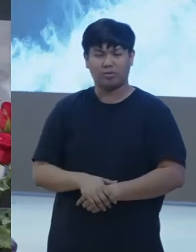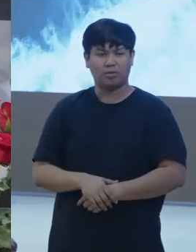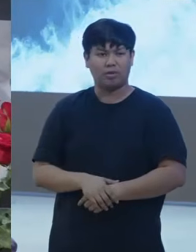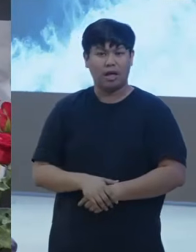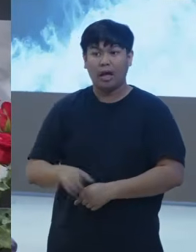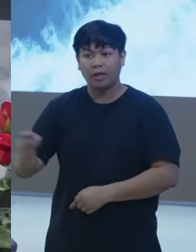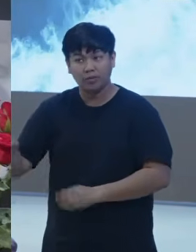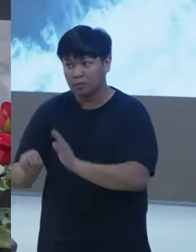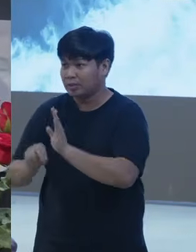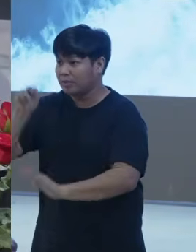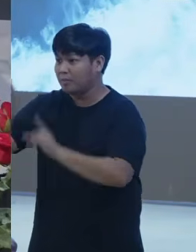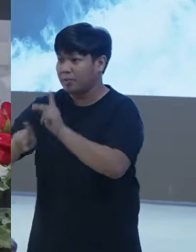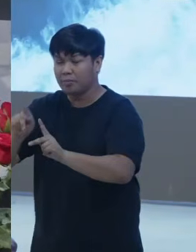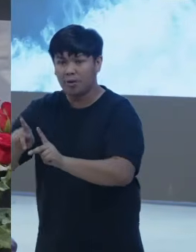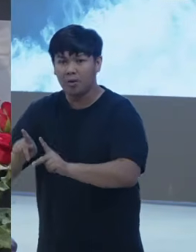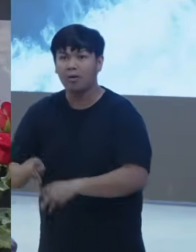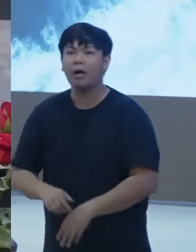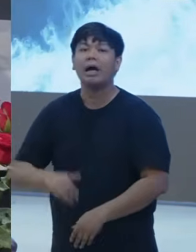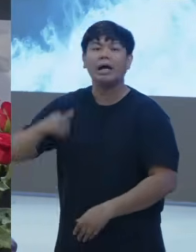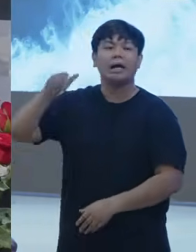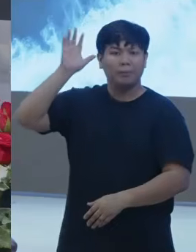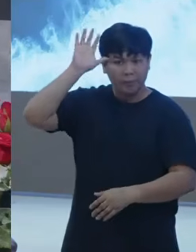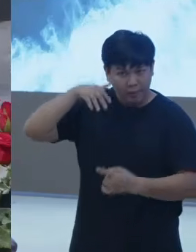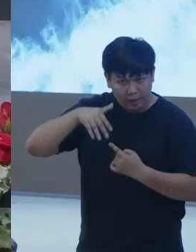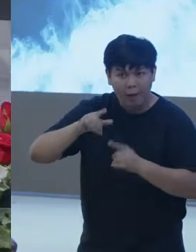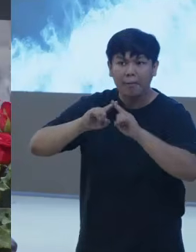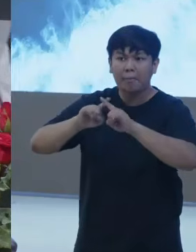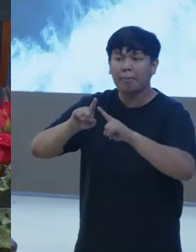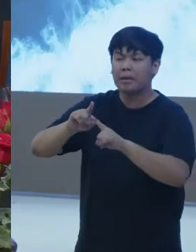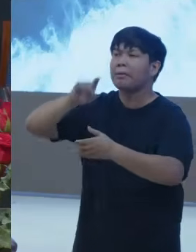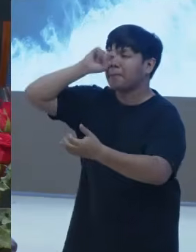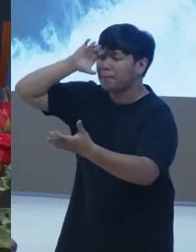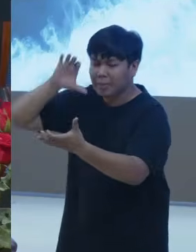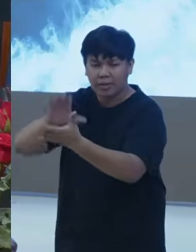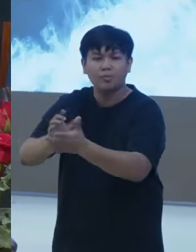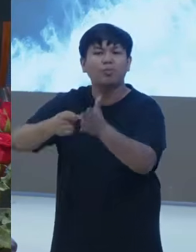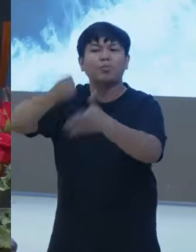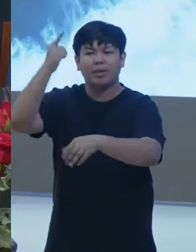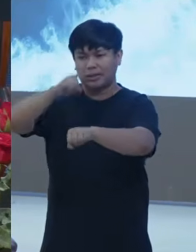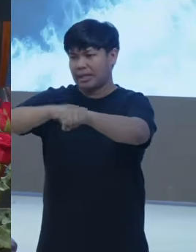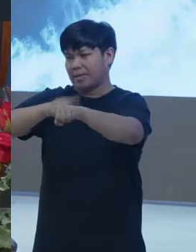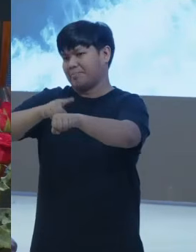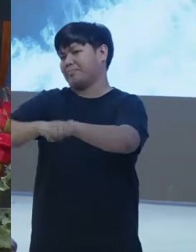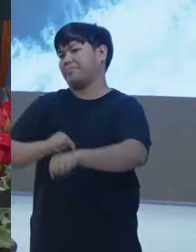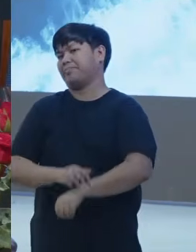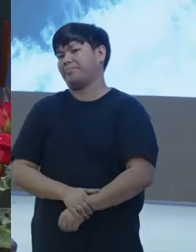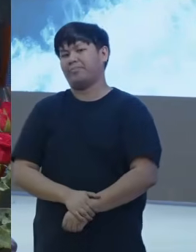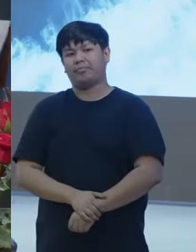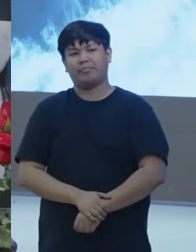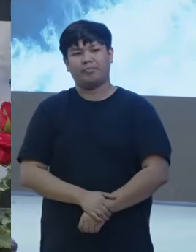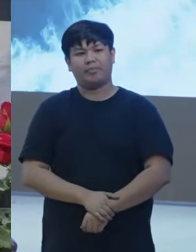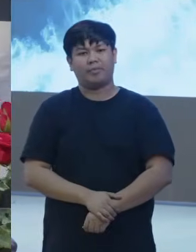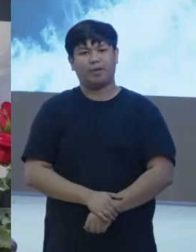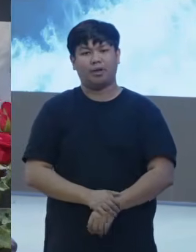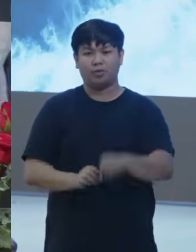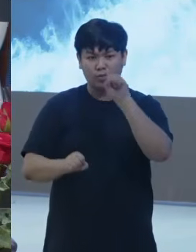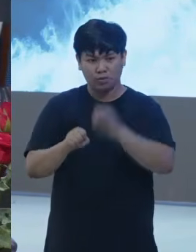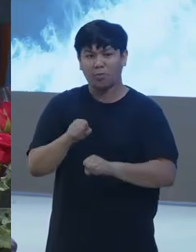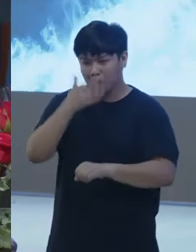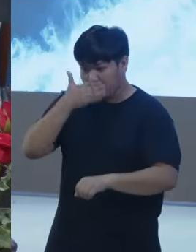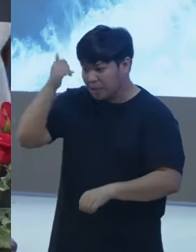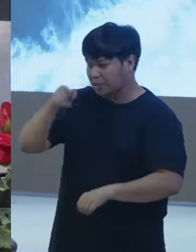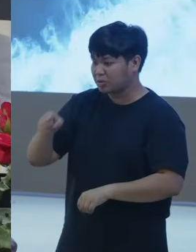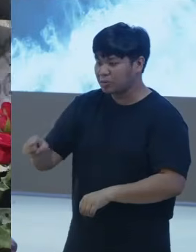fair. Hindi naging fair ang Diyos sa kanya. Siya ay niligtas. Ang Nineveh,